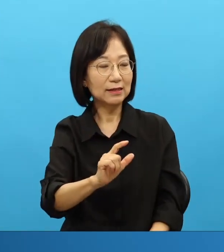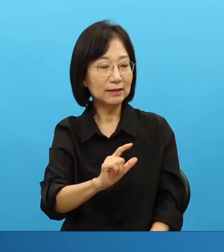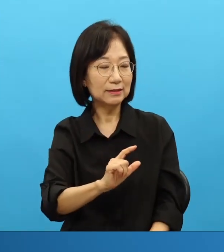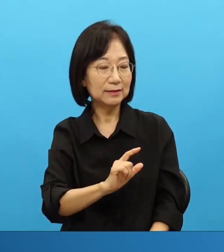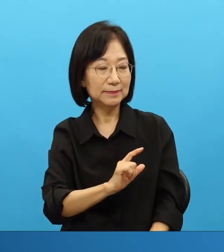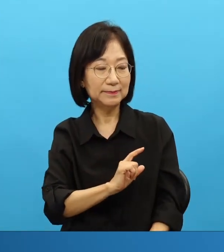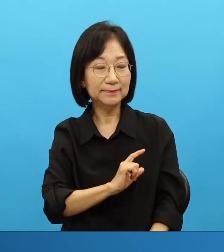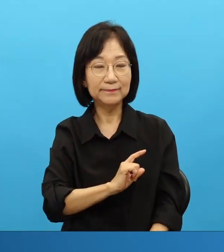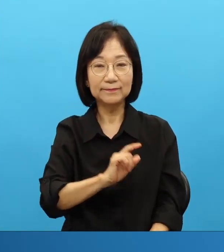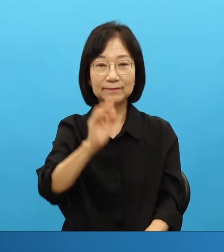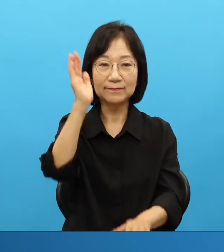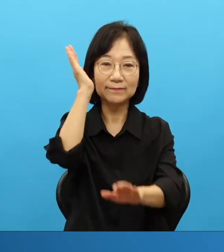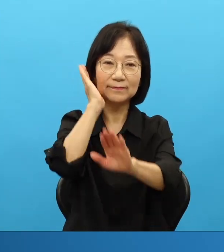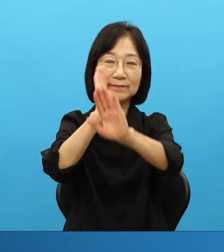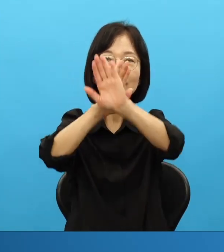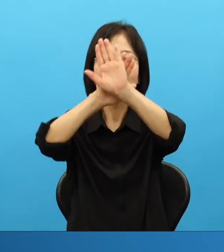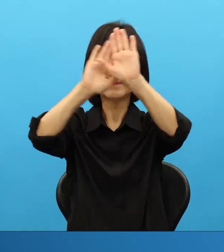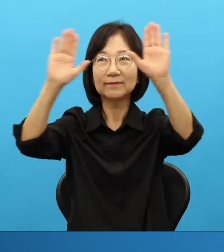이름은